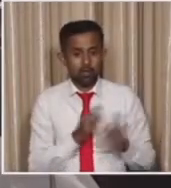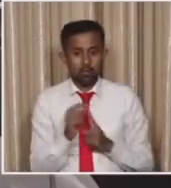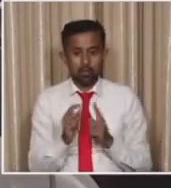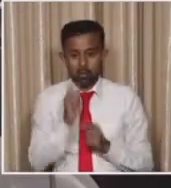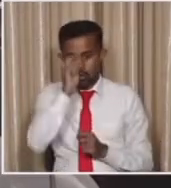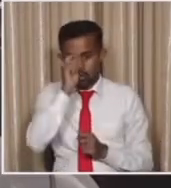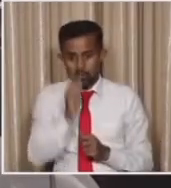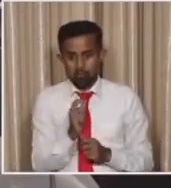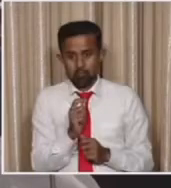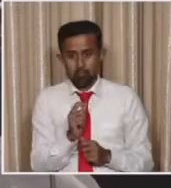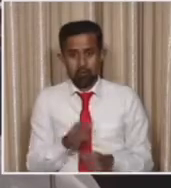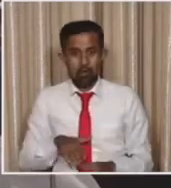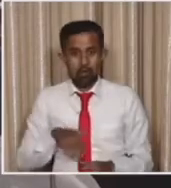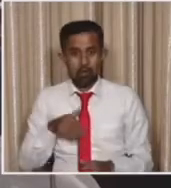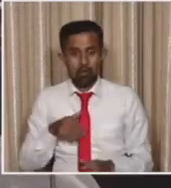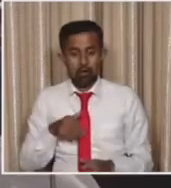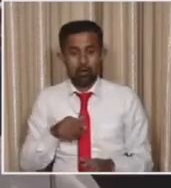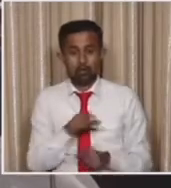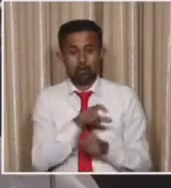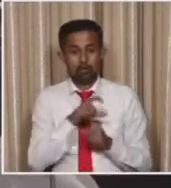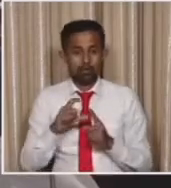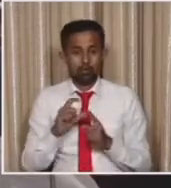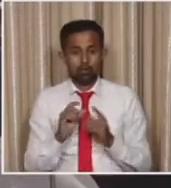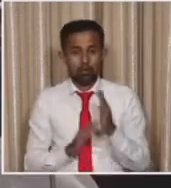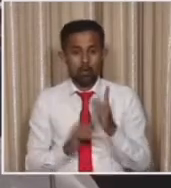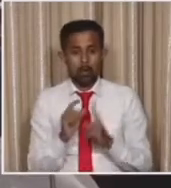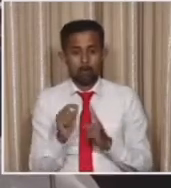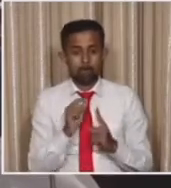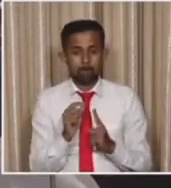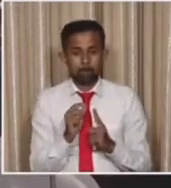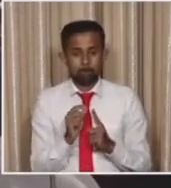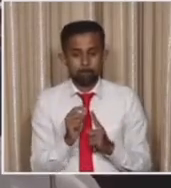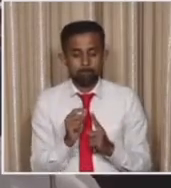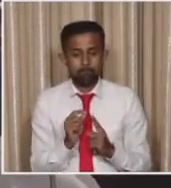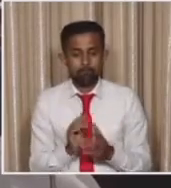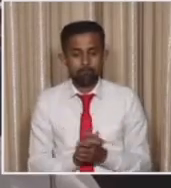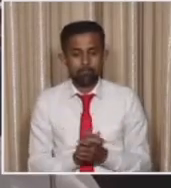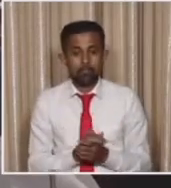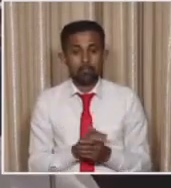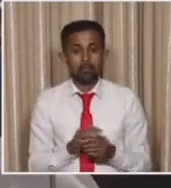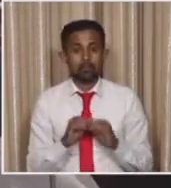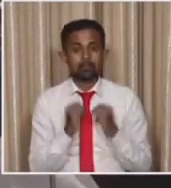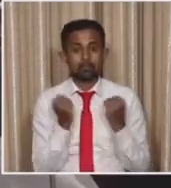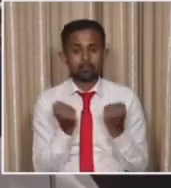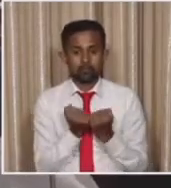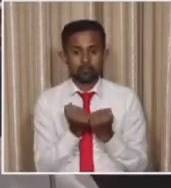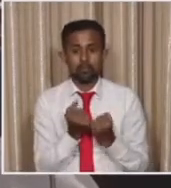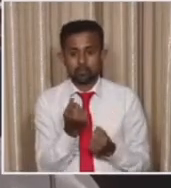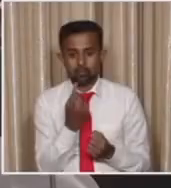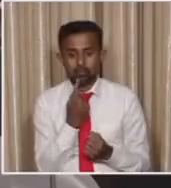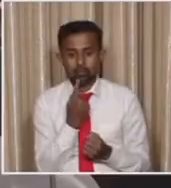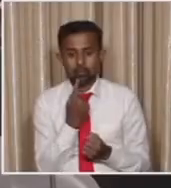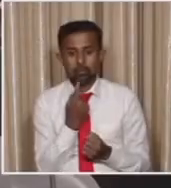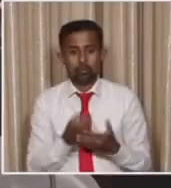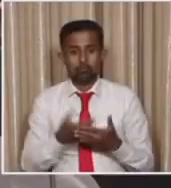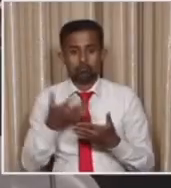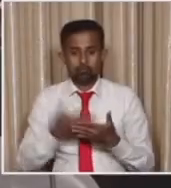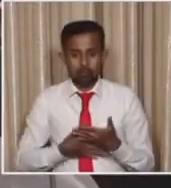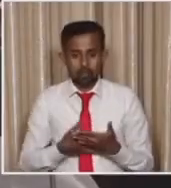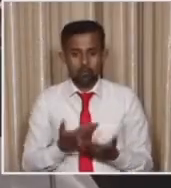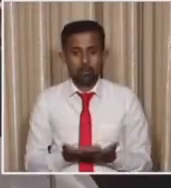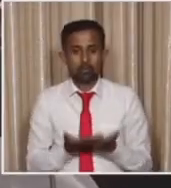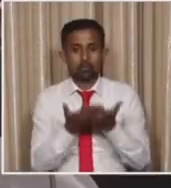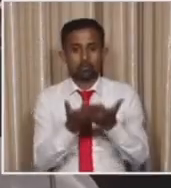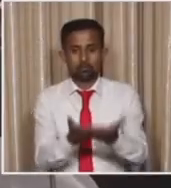මන්ත්‍රීතුමා ප්‍රධානත්වයේ දරන සංස්කෘතික කටයුතු පිළිබඳ පාර්ලිමේන්තු ඒ සංසදයේ ඉල්ලීම පිට ඒ වාර්තාව මම අද